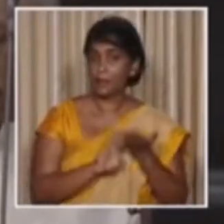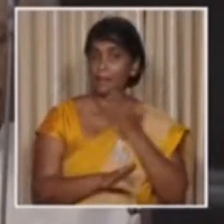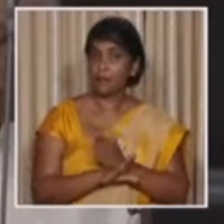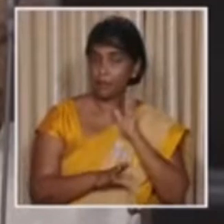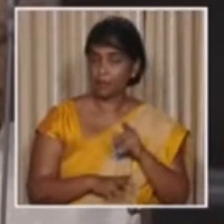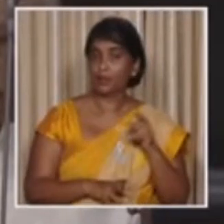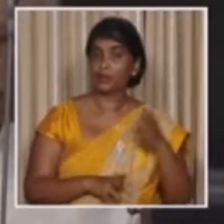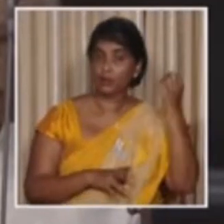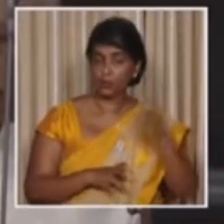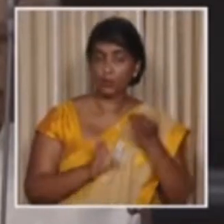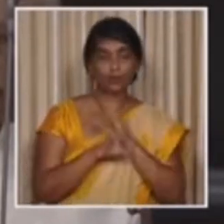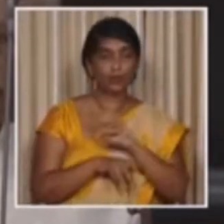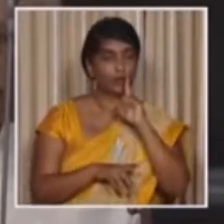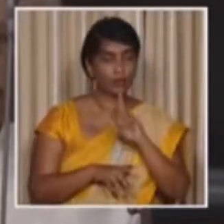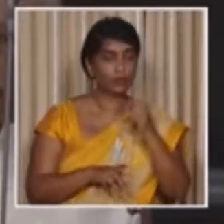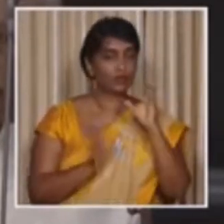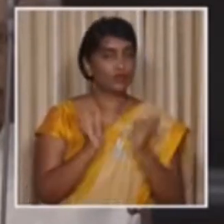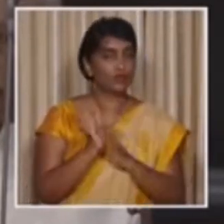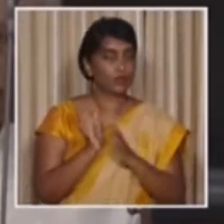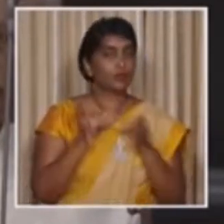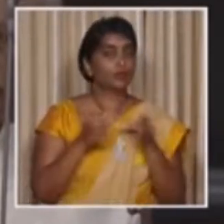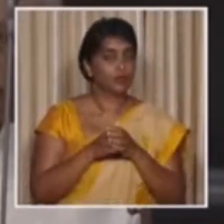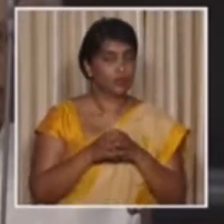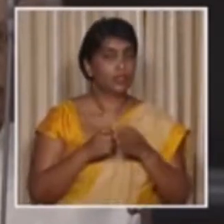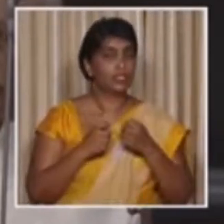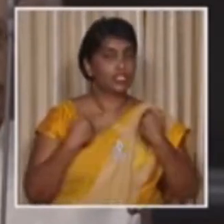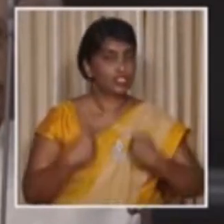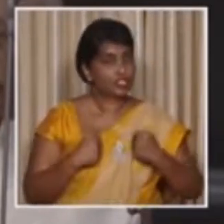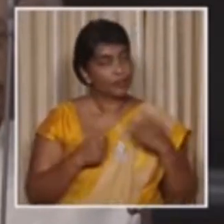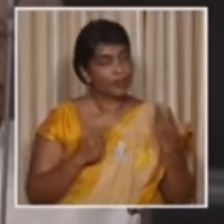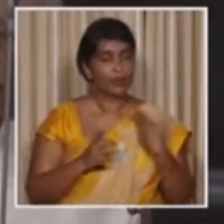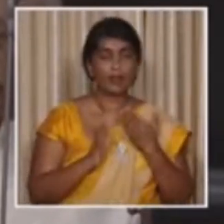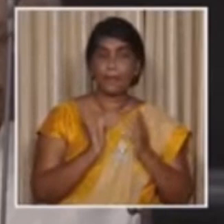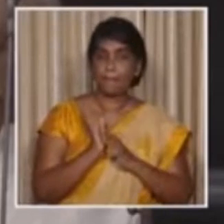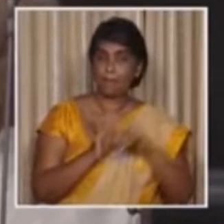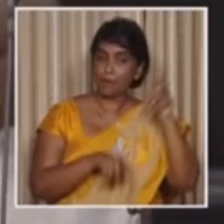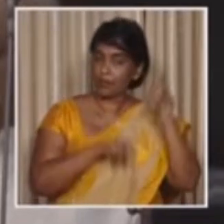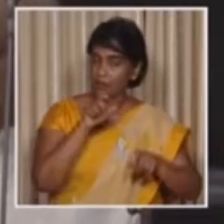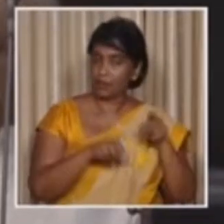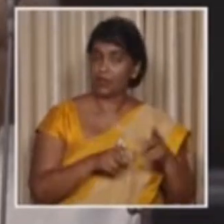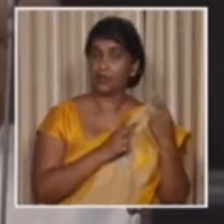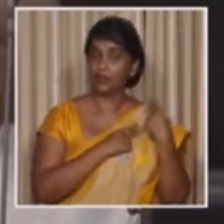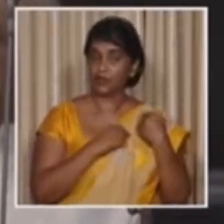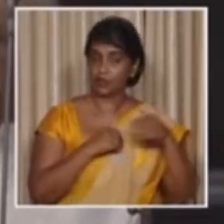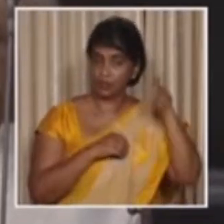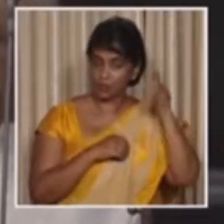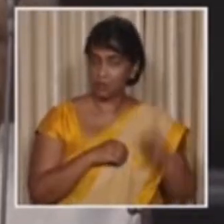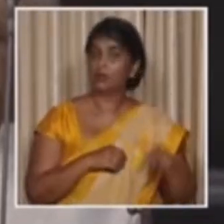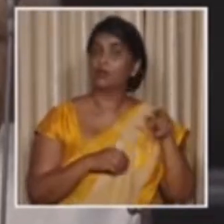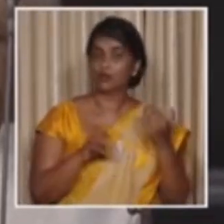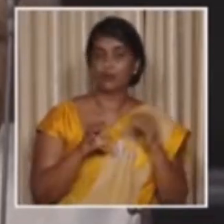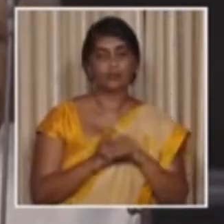වූ දිනයේදී ඉහත සඳහන් යම් කොමිෂන් සභාවක සභාපතිවරයා හෝ යම් සමාජික වශයෙන් දුරය දන්න තැනැත්තෙකුට ඒකේ